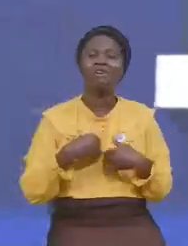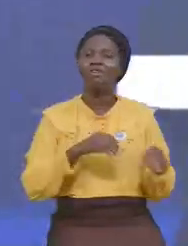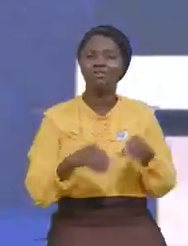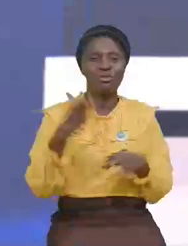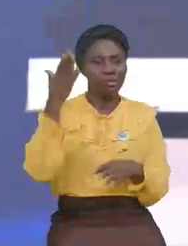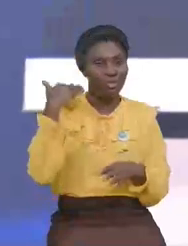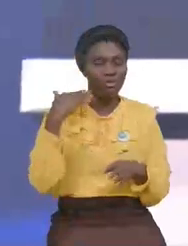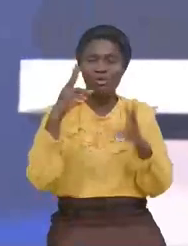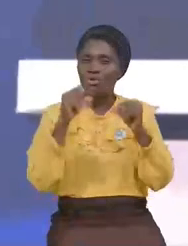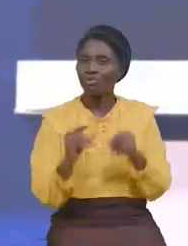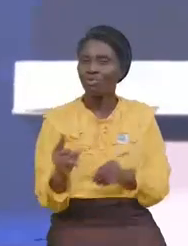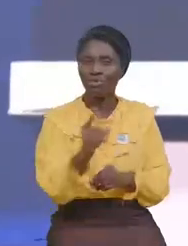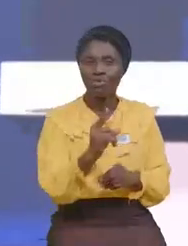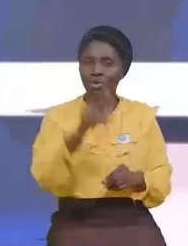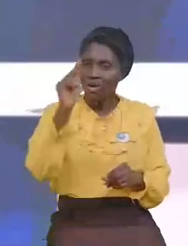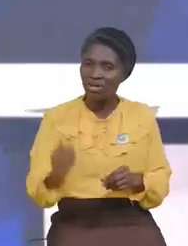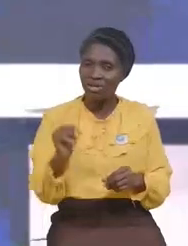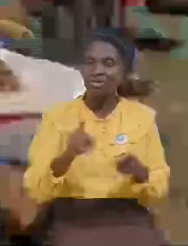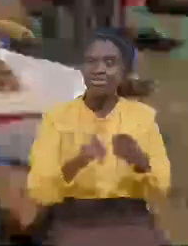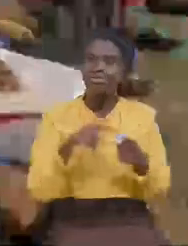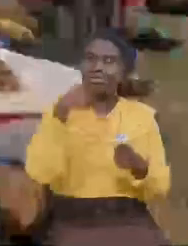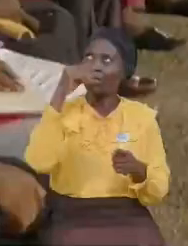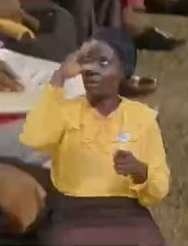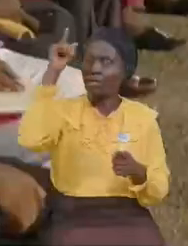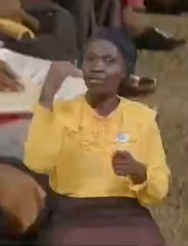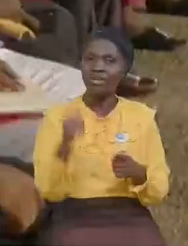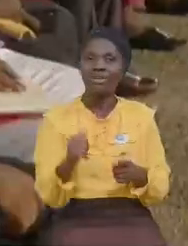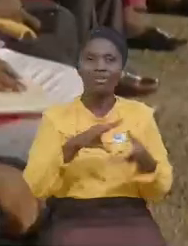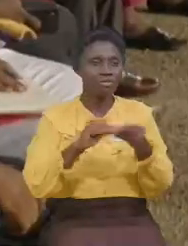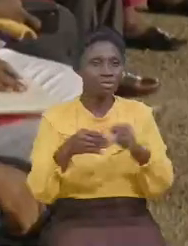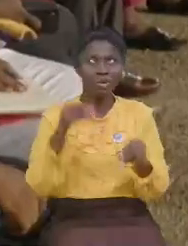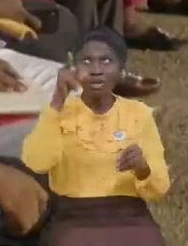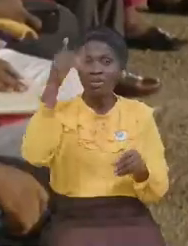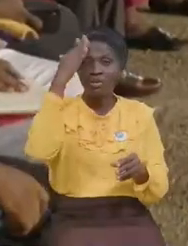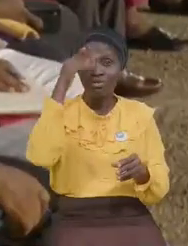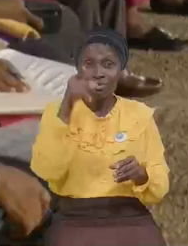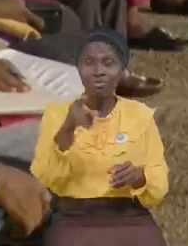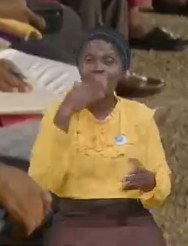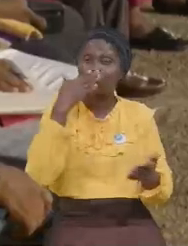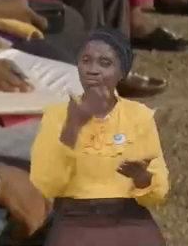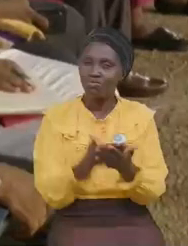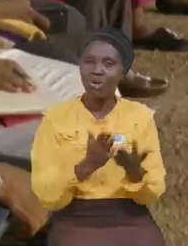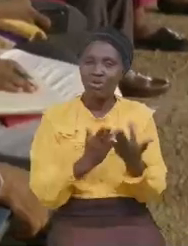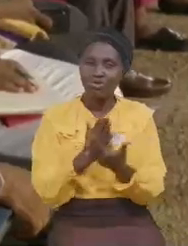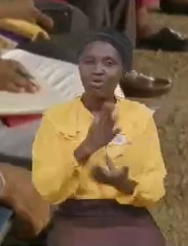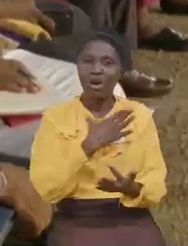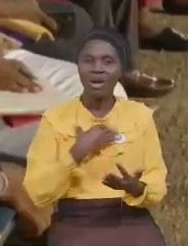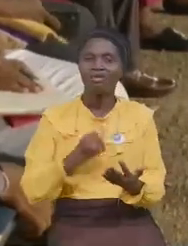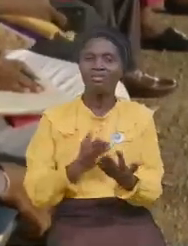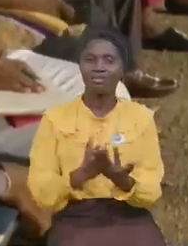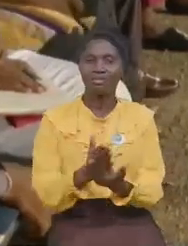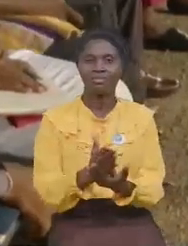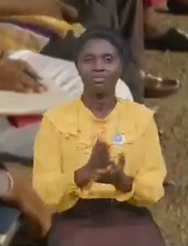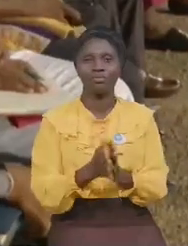Personne ne doit lui raconter des histoires, personne ne doit lui parler de toi. Il te connaît entièrement de A à Z.